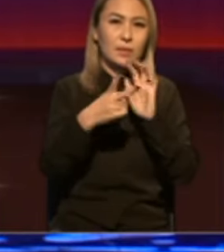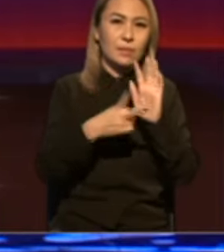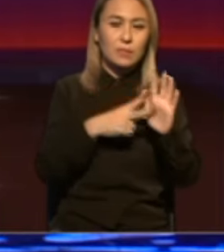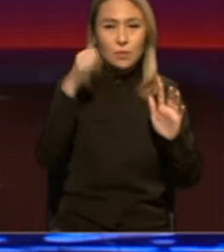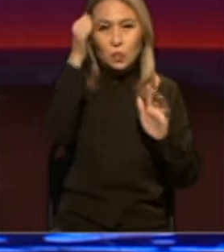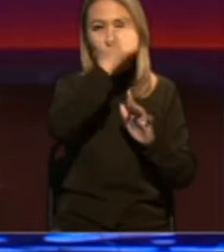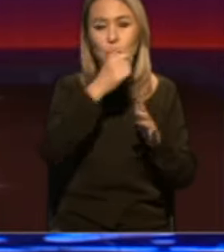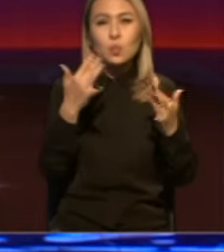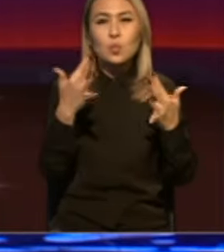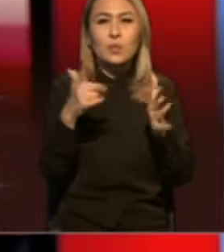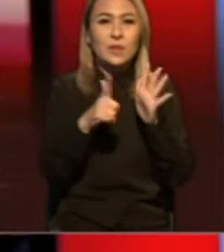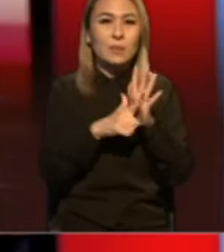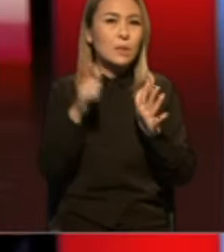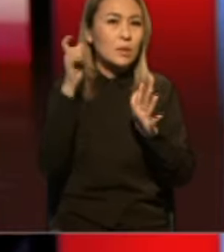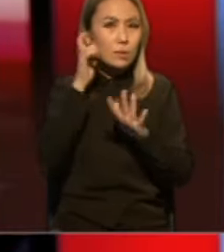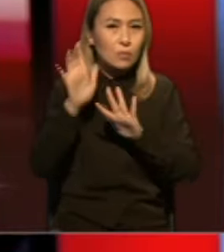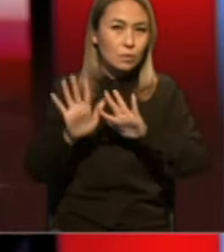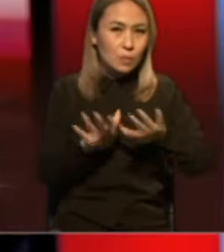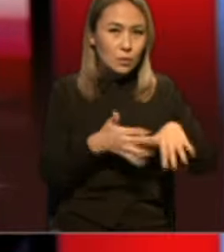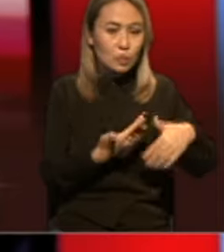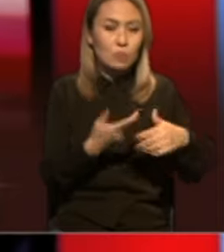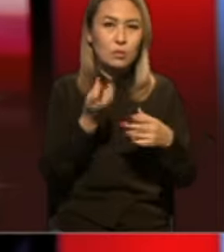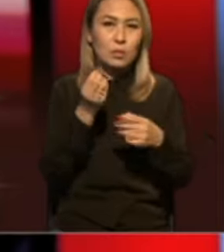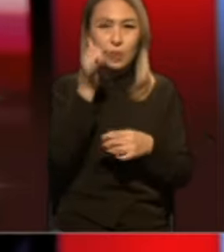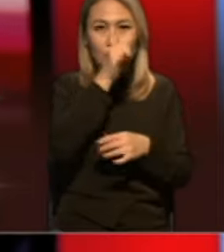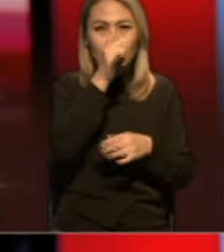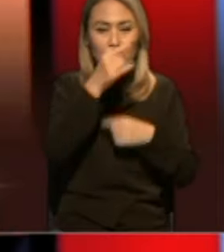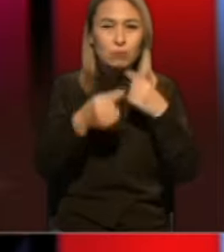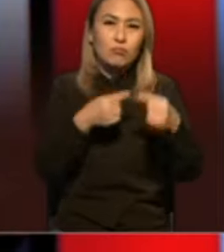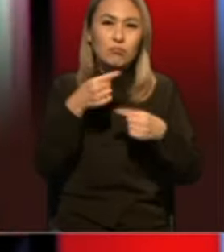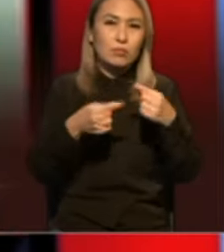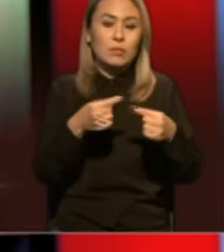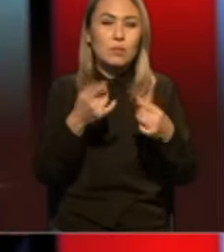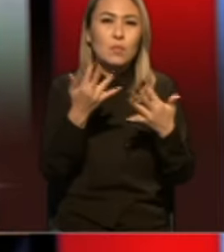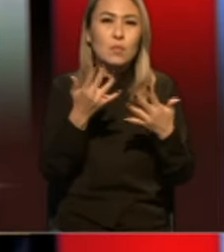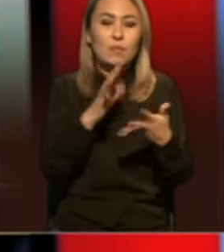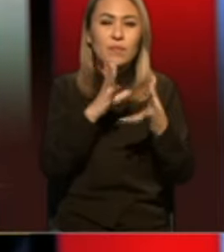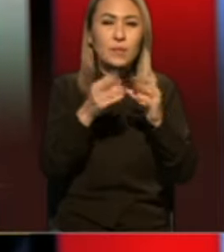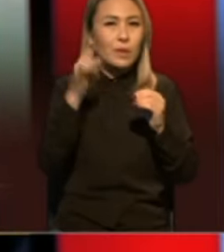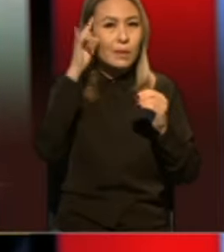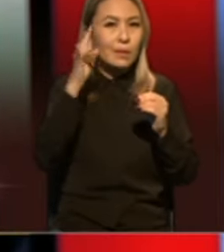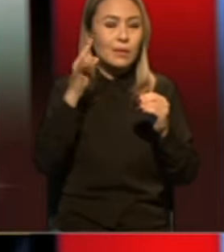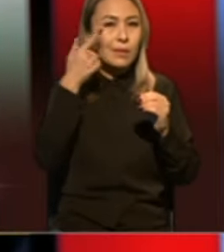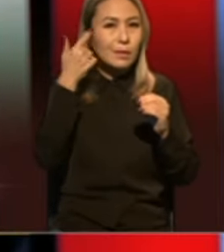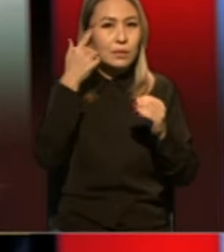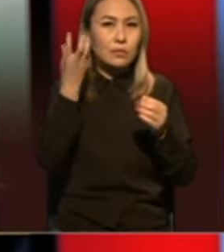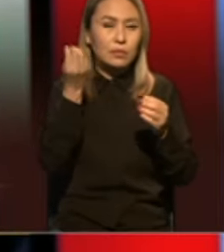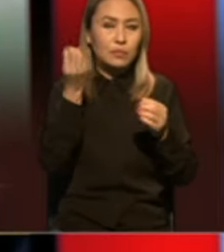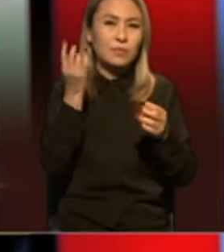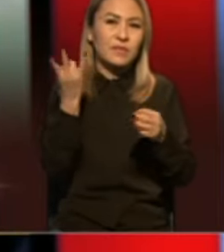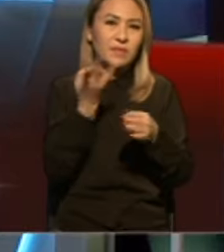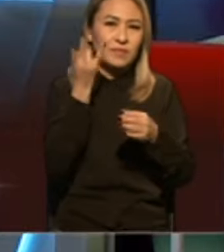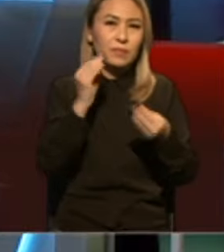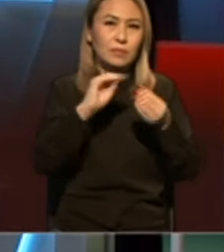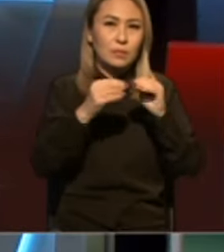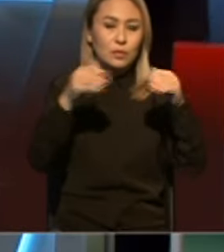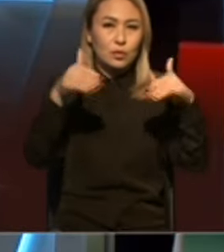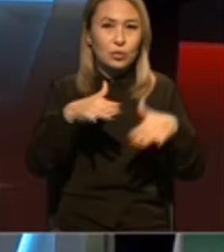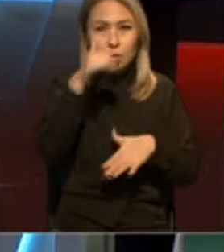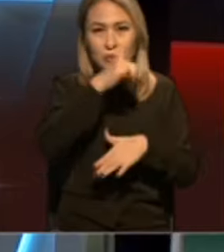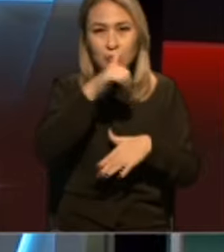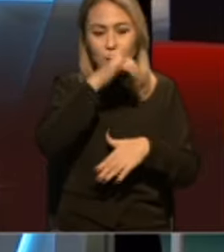қанша 7 жыл өтті ме? Әлі көше алмай жатырмыз. Қанша нұсқаны көрдік, иә? Қырғызстан әлі де осы мәселені қолға алған жоқ.